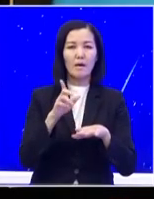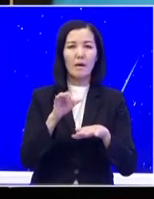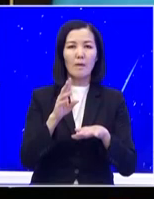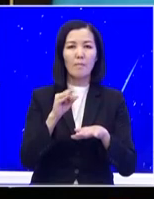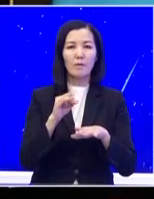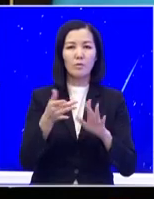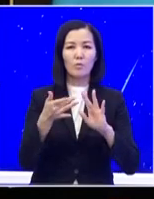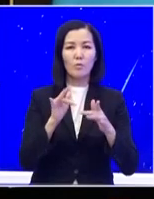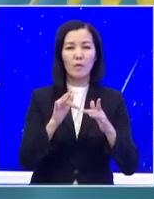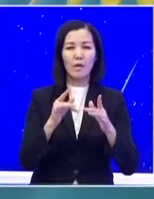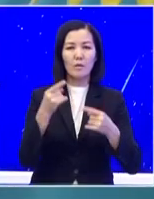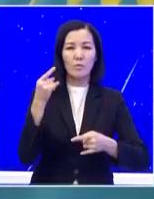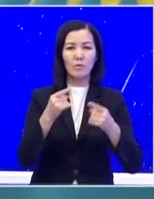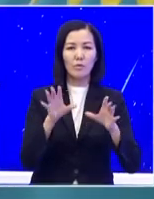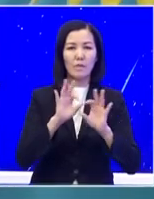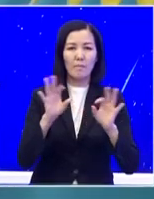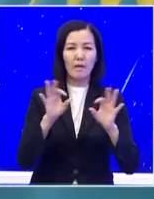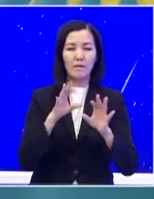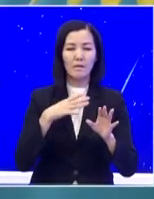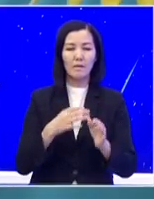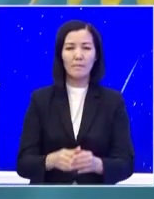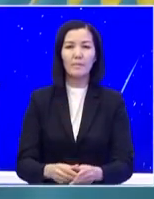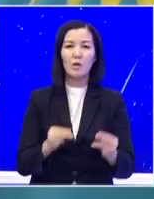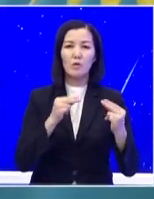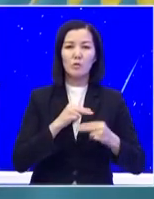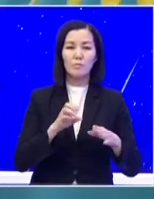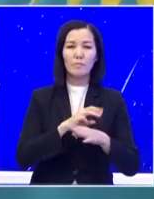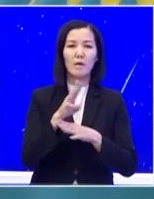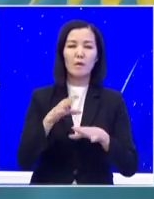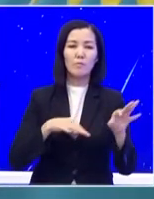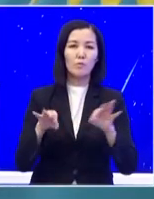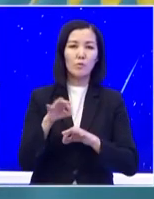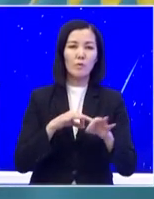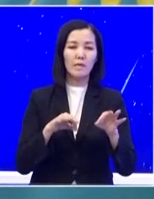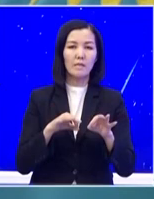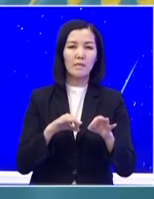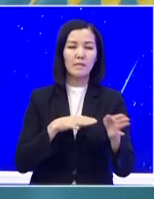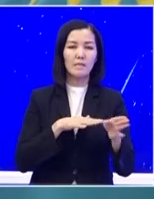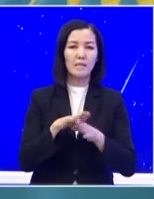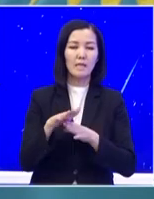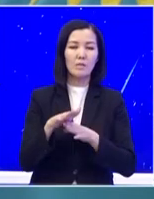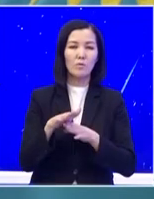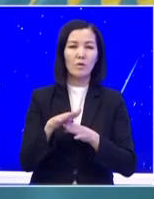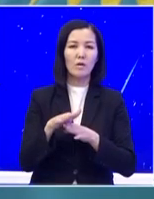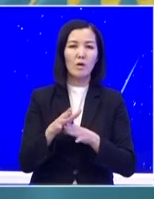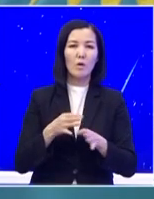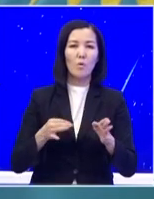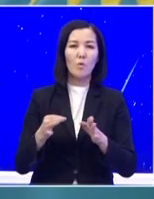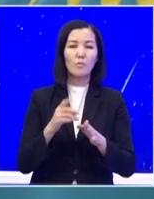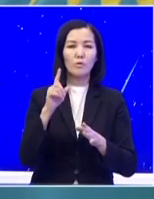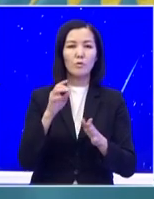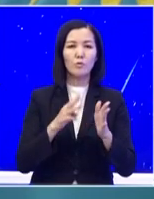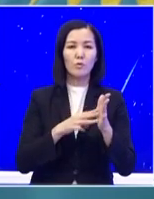онлайн отырысында баяндады. Жұмыспен қамтудың жол картасының іске асыруға облысқа